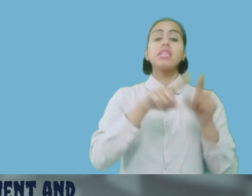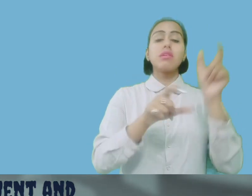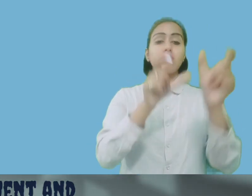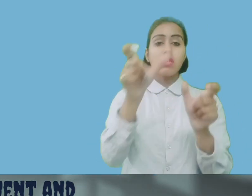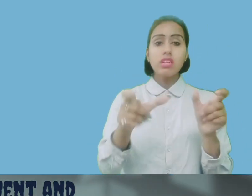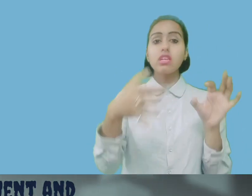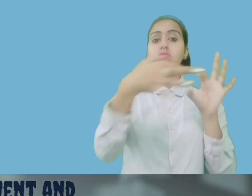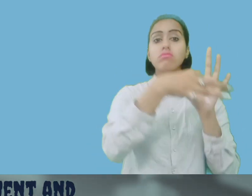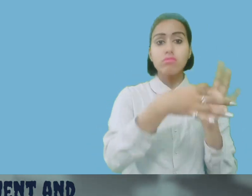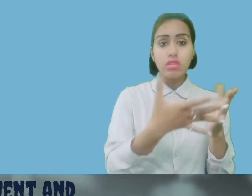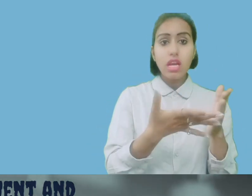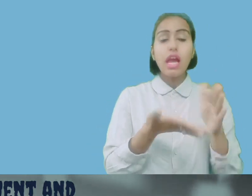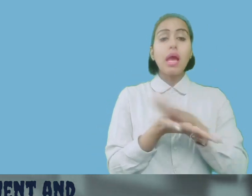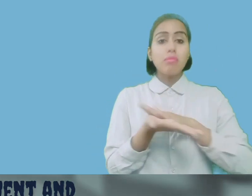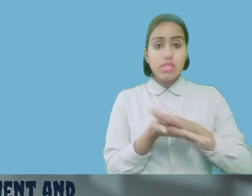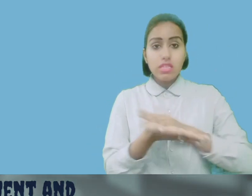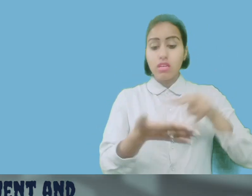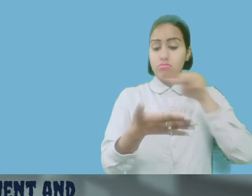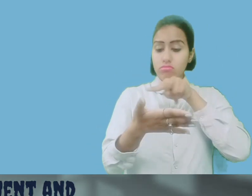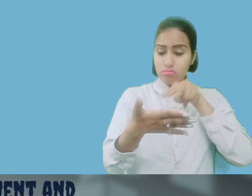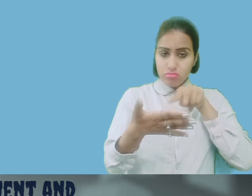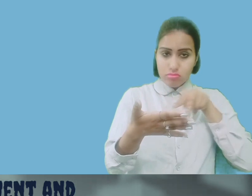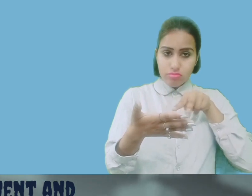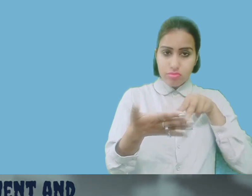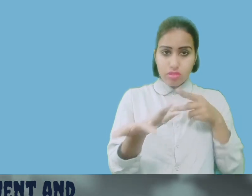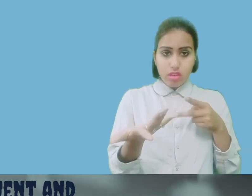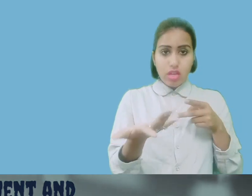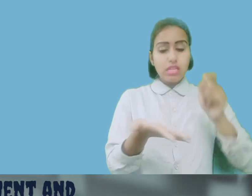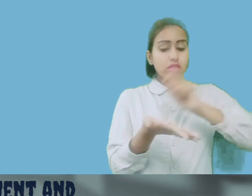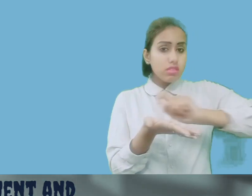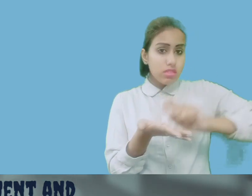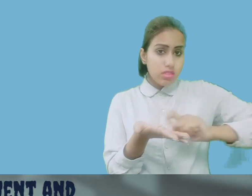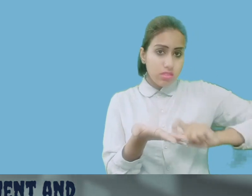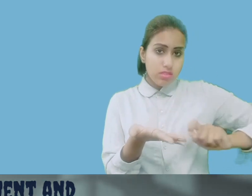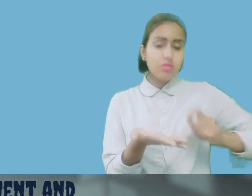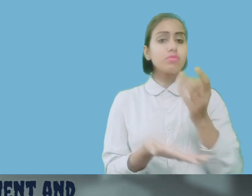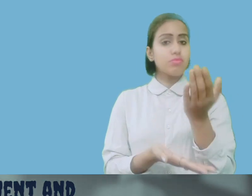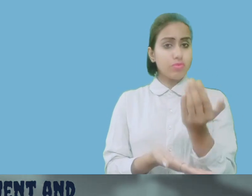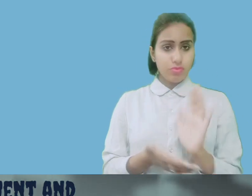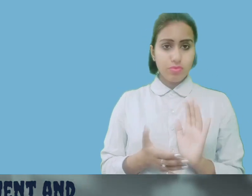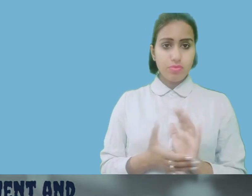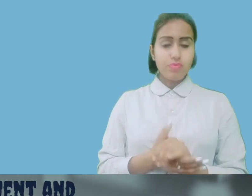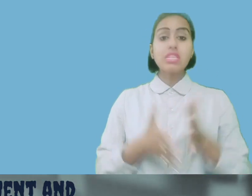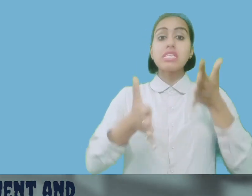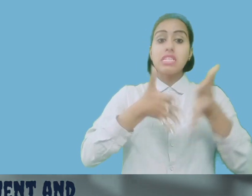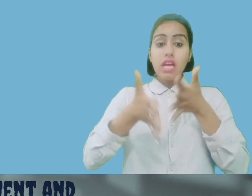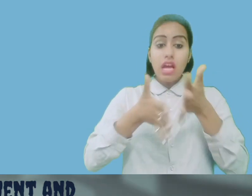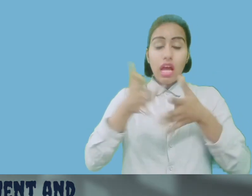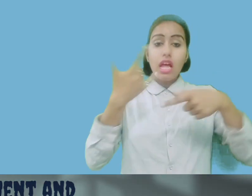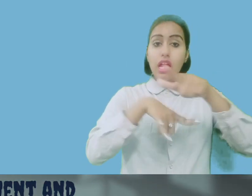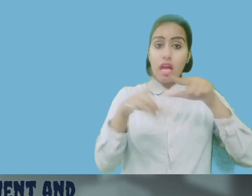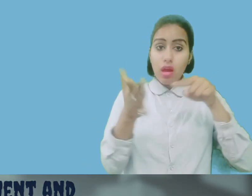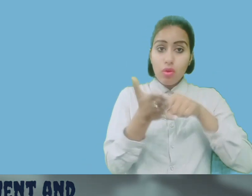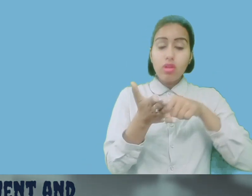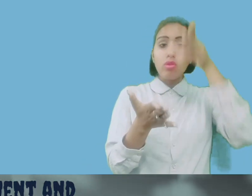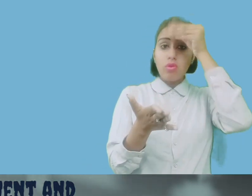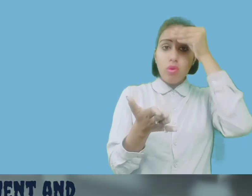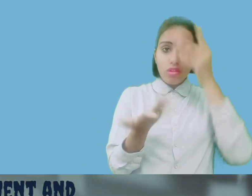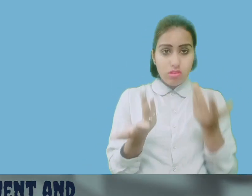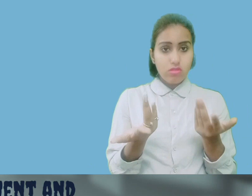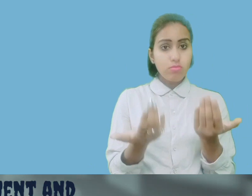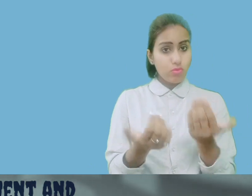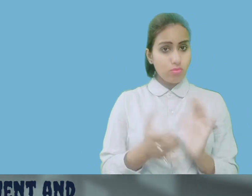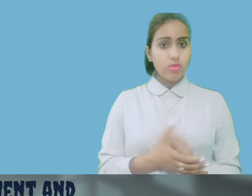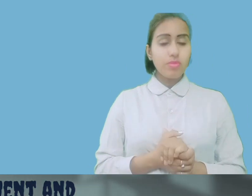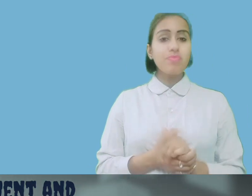थोड़ा सा हमारे दर्शकों को बताइए कि कैसे। बिल्कुल, देखिए, जो आपके माध्यम से मैं एक बात और ये सबको बताना चाहूँगी जो कि लोगों के